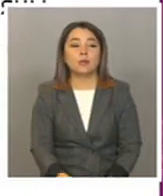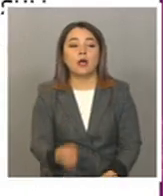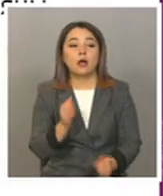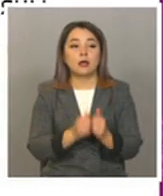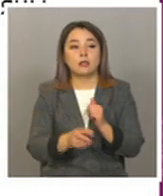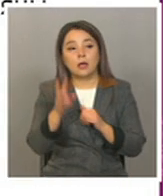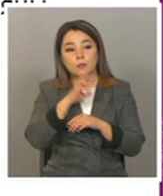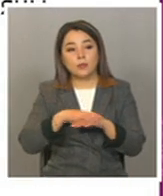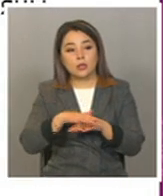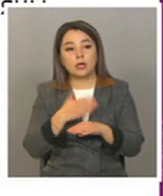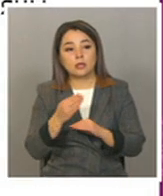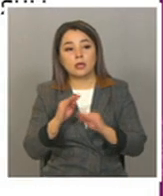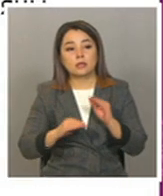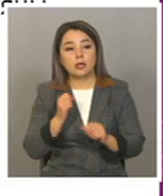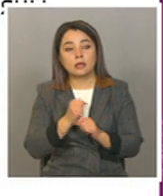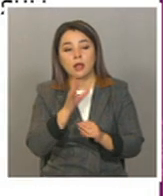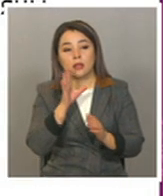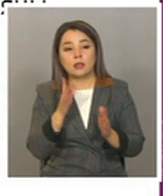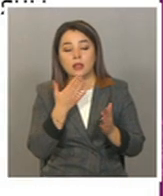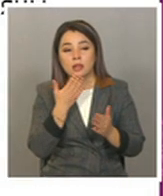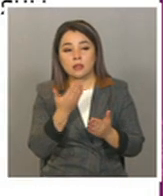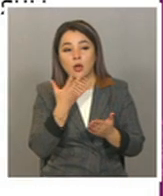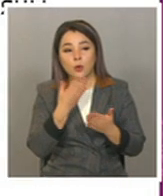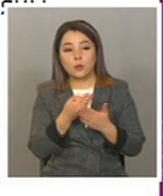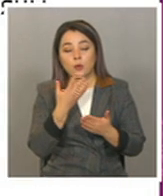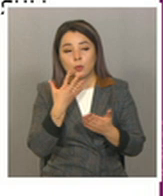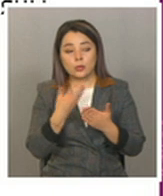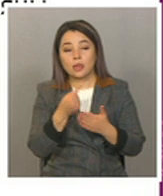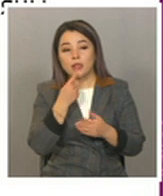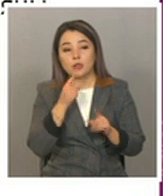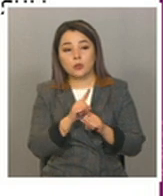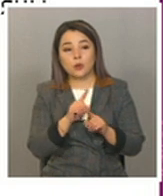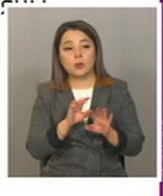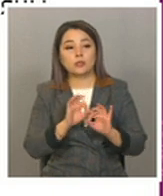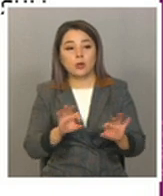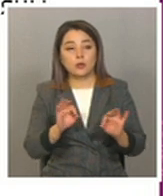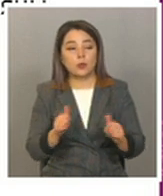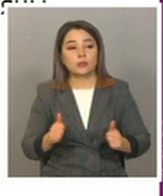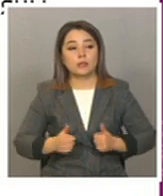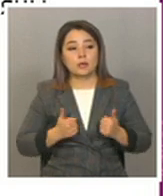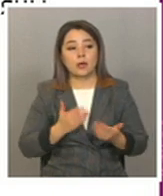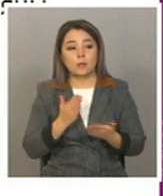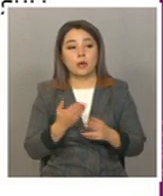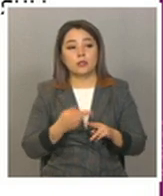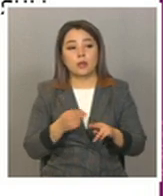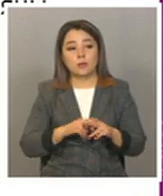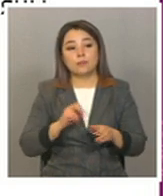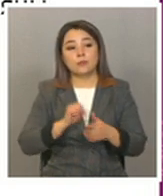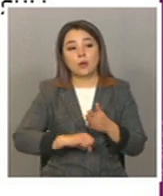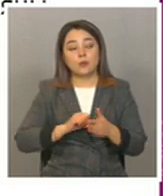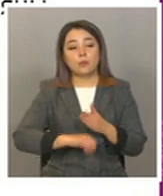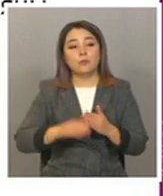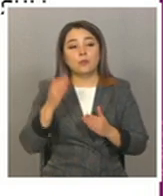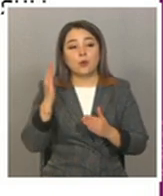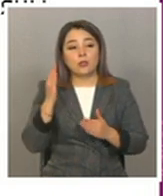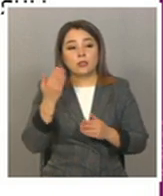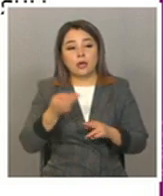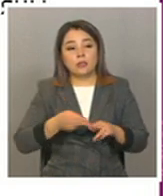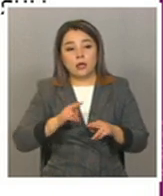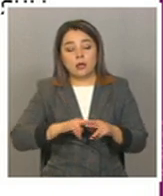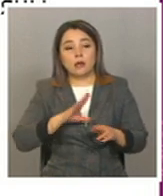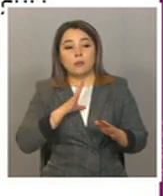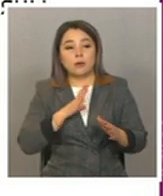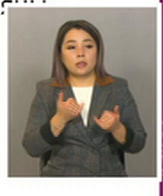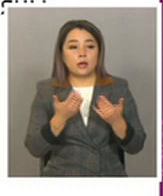мемлекет жасанды интеллектіні өз тілінде сөйлетуге тырысуда. Себебі, болашақта есептеу қуаты